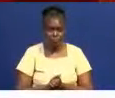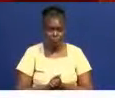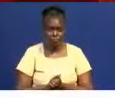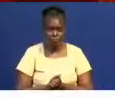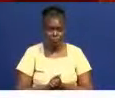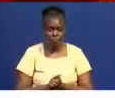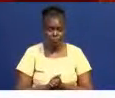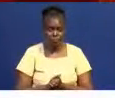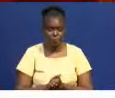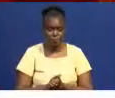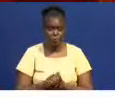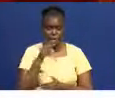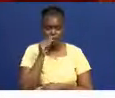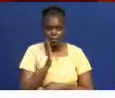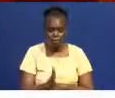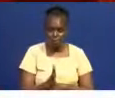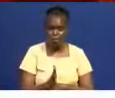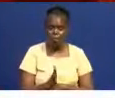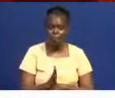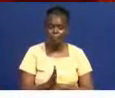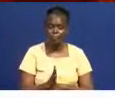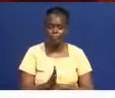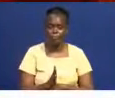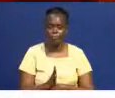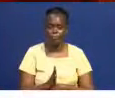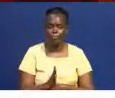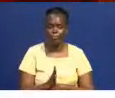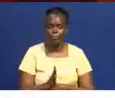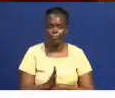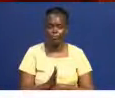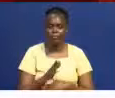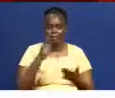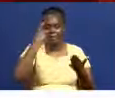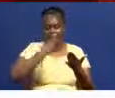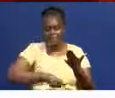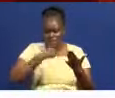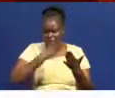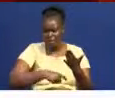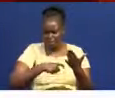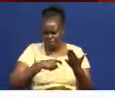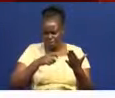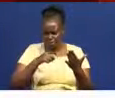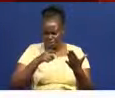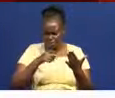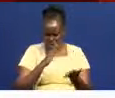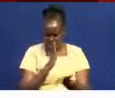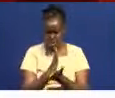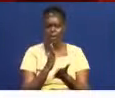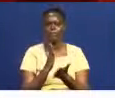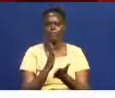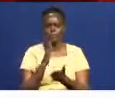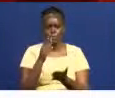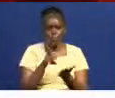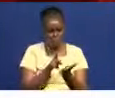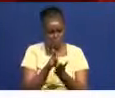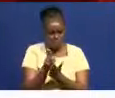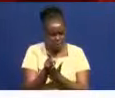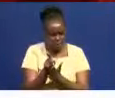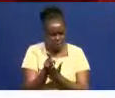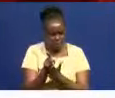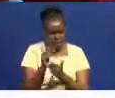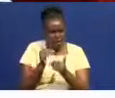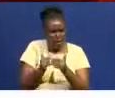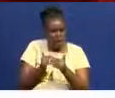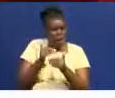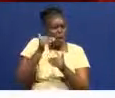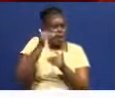Spika, tunajua ya kwamba ushuru ni haki ya kila mwananchi aweze kulipa. Lakini ushuru